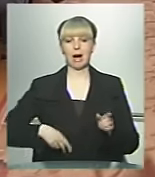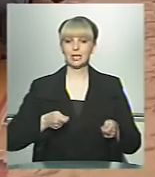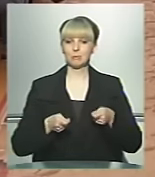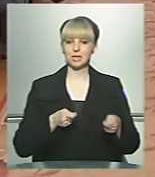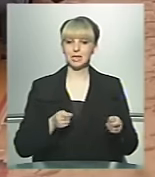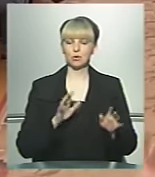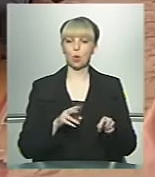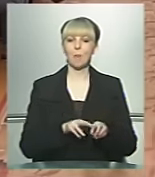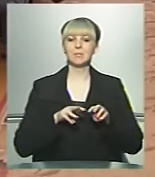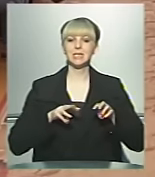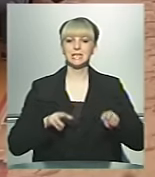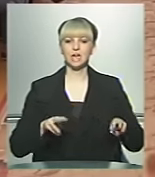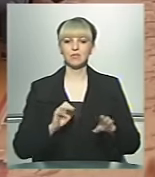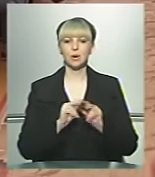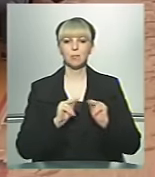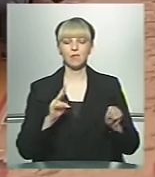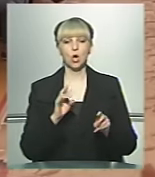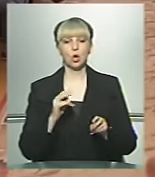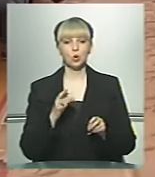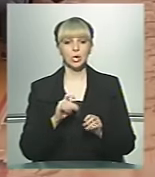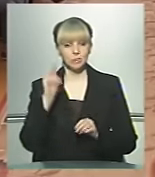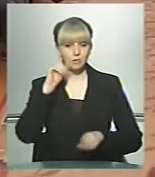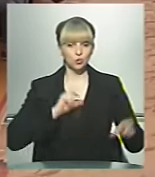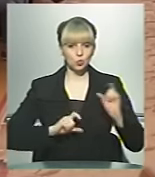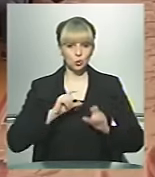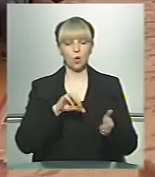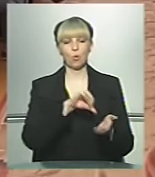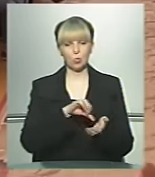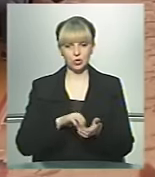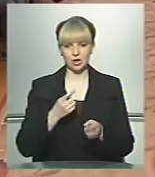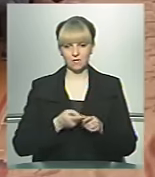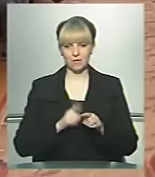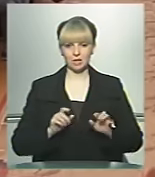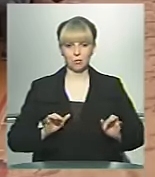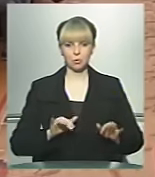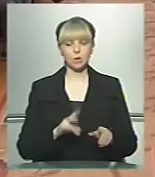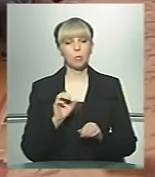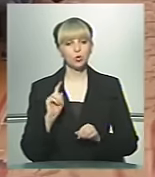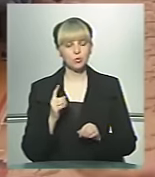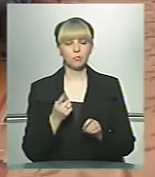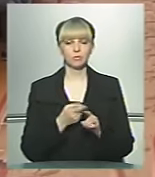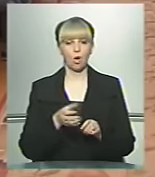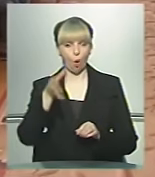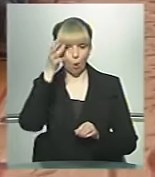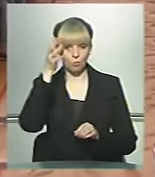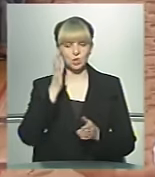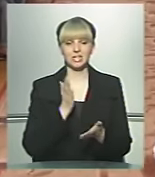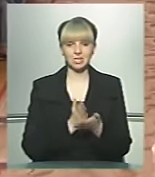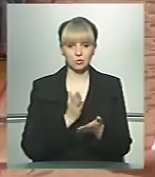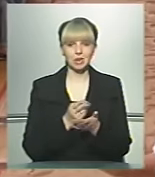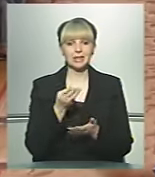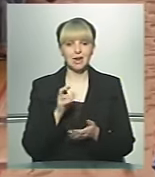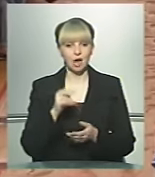не тільки міністерство і преподаватели, але і студенти участвували в цьому процесі. Чому? Тому що образування существує